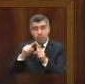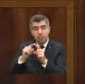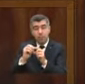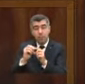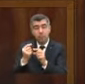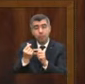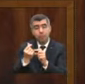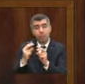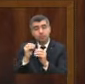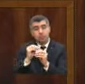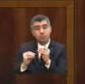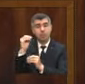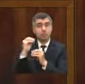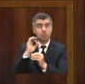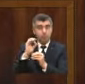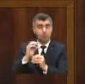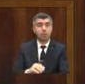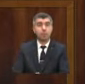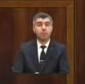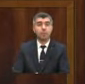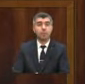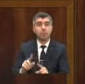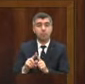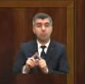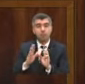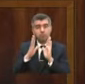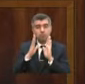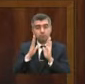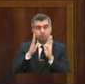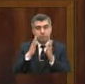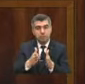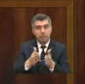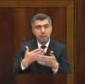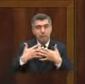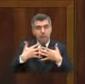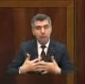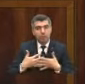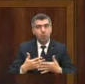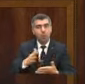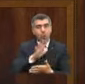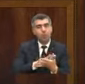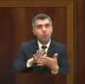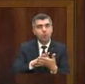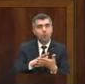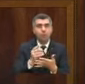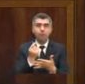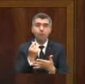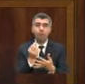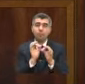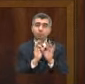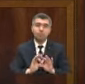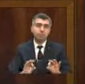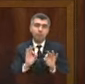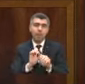تحليلات ديال الدم غالية، تحليل السكانير ليرام إلى آخره، ما كيكونش عنده، ما عندوش التغطية الصحية، خصو